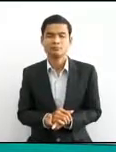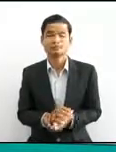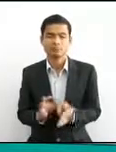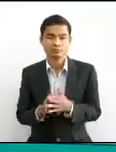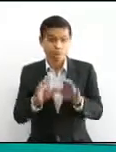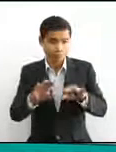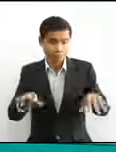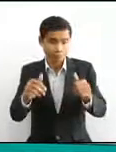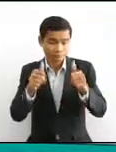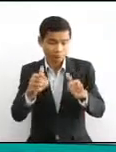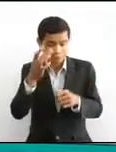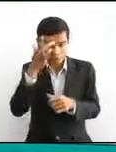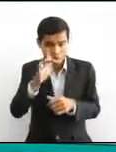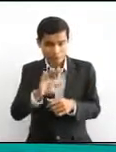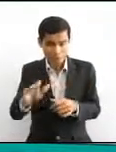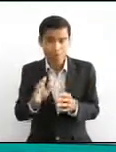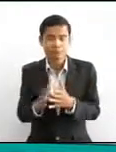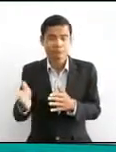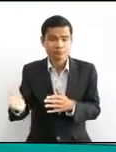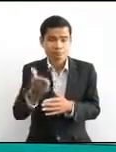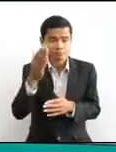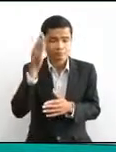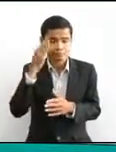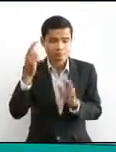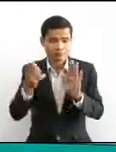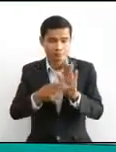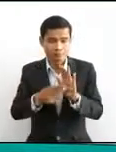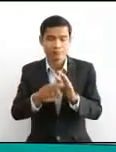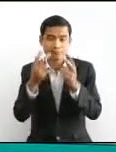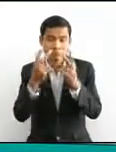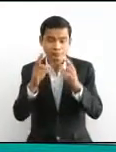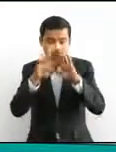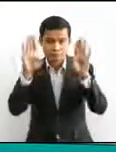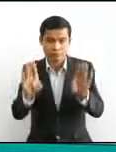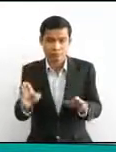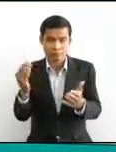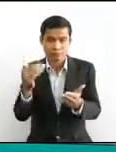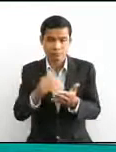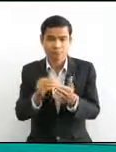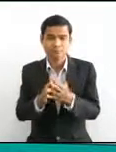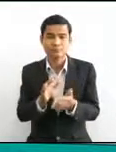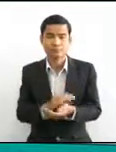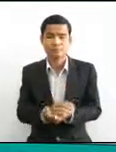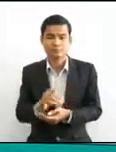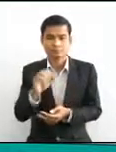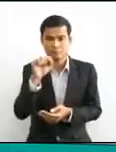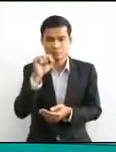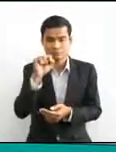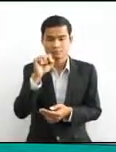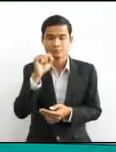cha con bất chịu một cái men ta đam bay đăng căn được chưa ba con chăm tiếng tuột chỉ mới nè kêu nè to